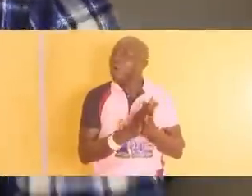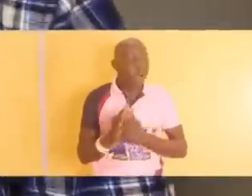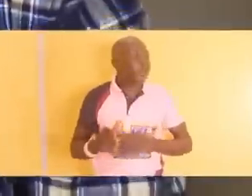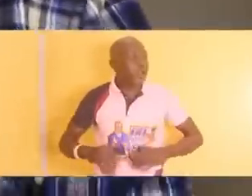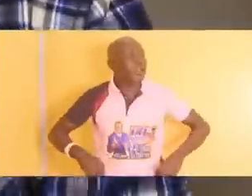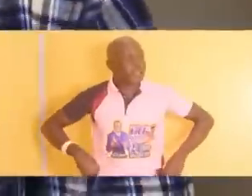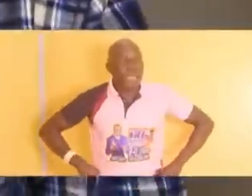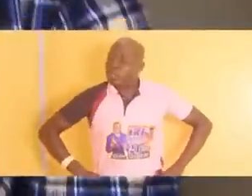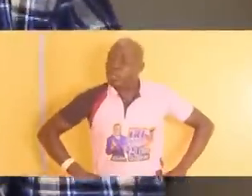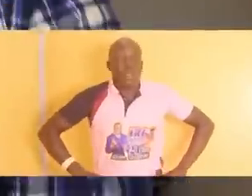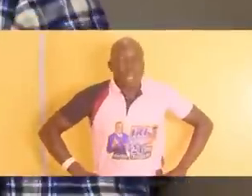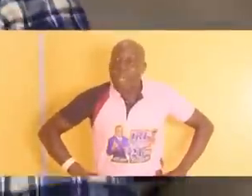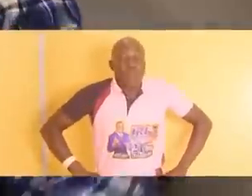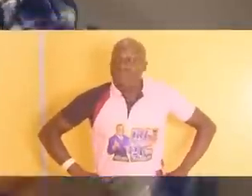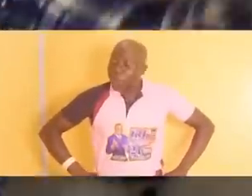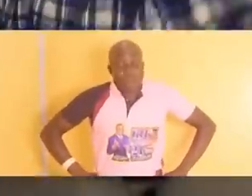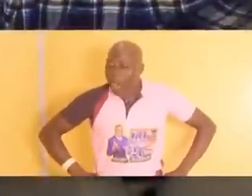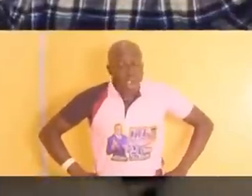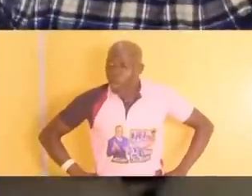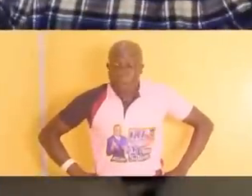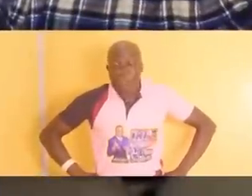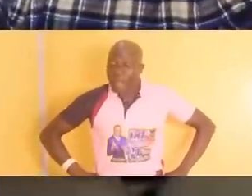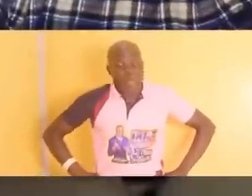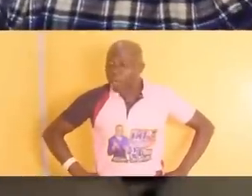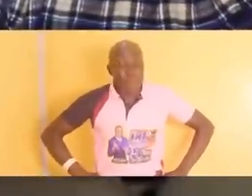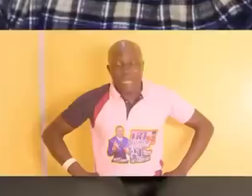ọlọ́dẹ́sà ọlọ́dẹ́sà ṣẹ́ẹ̀mí mímọ́